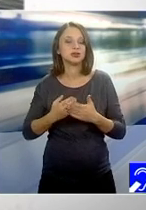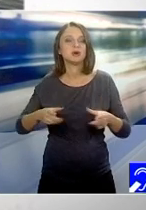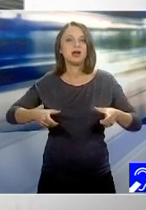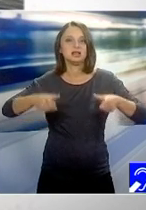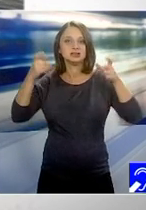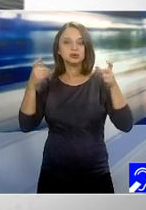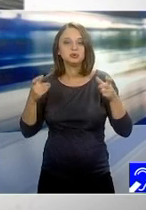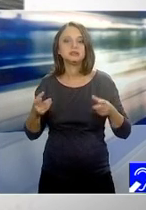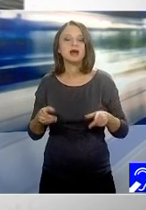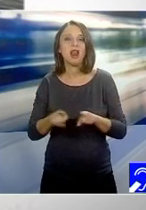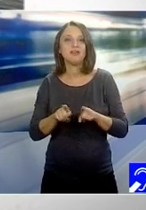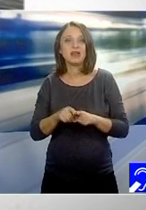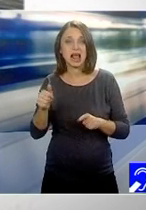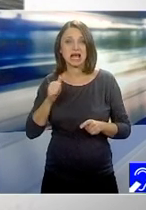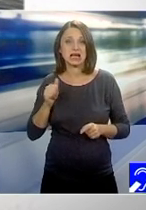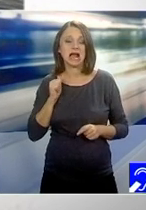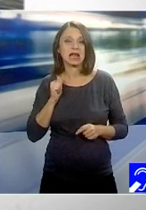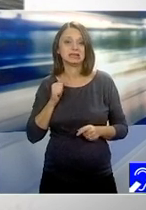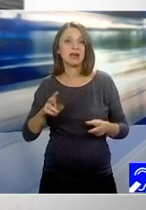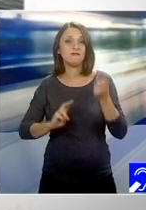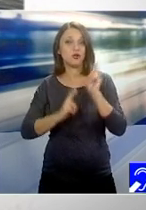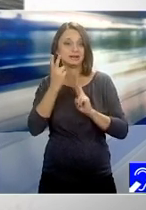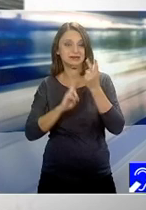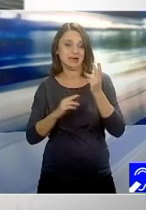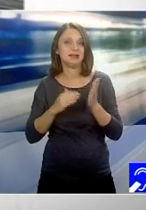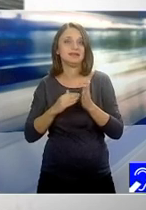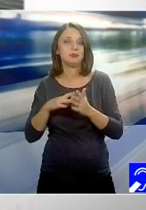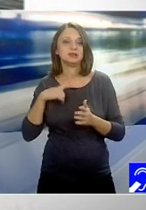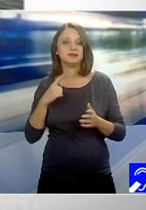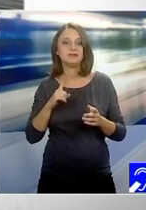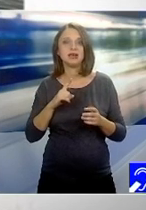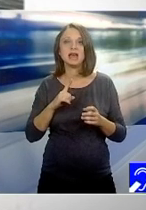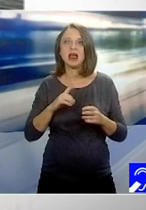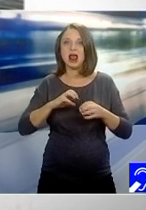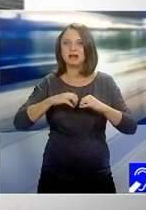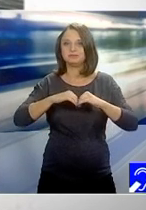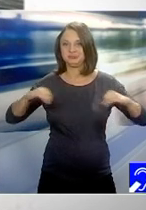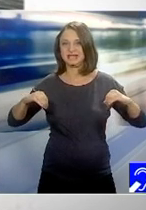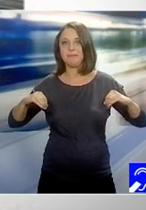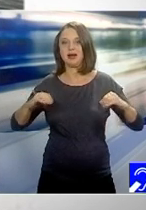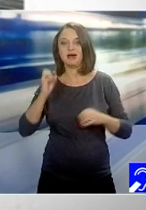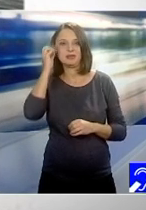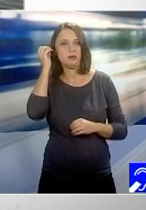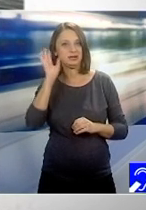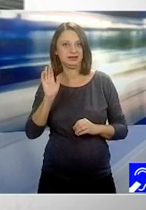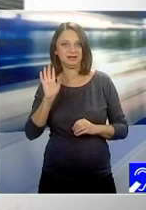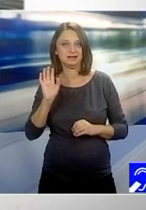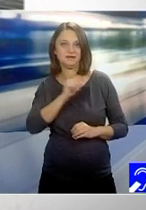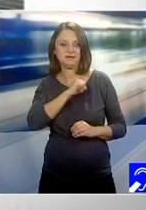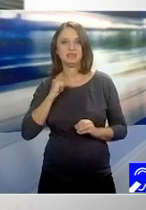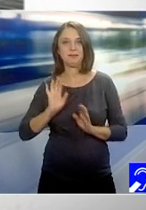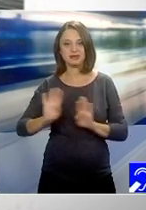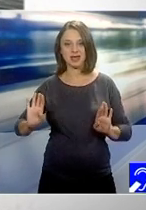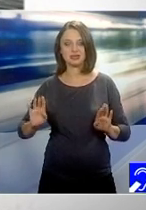și aceste gărzi forestiere ar trebui să fie depolitizată 100%, să aibă statut de